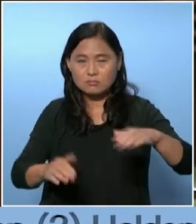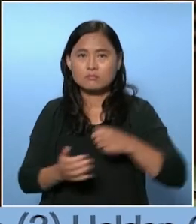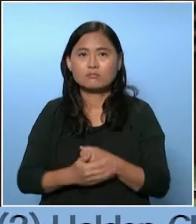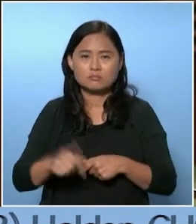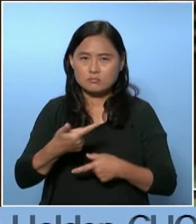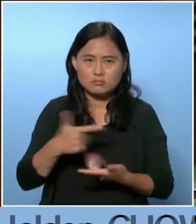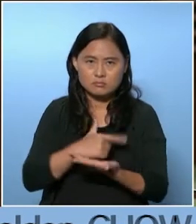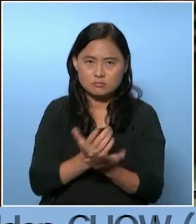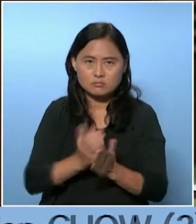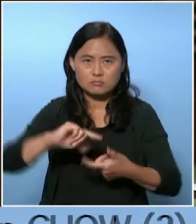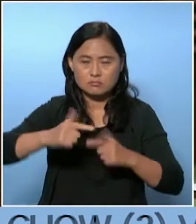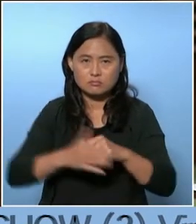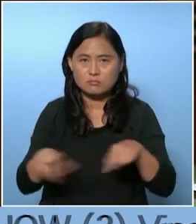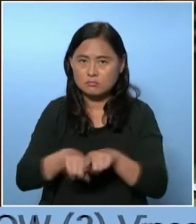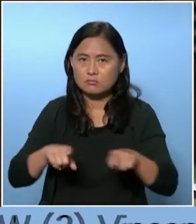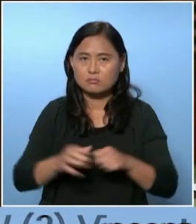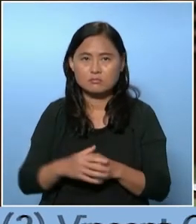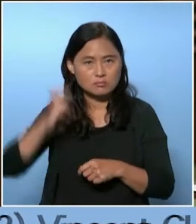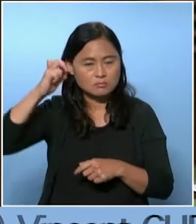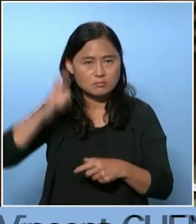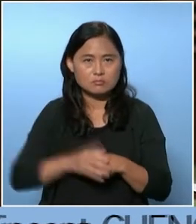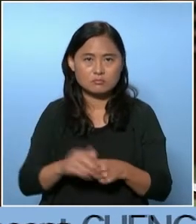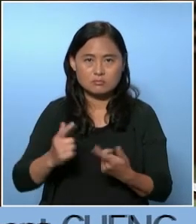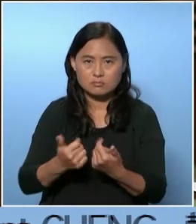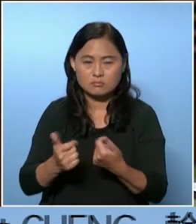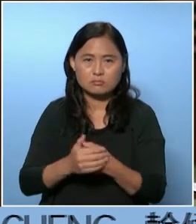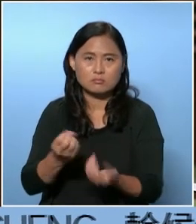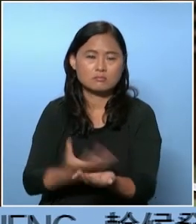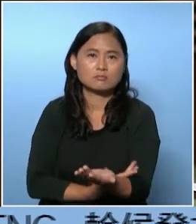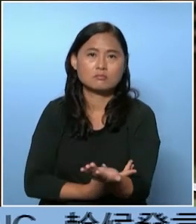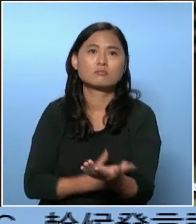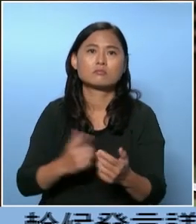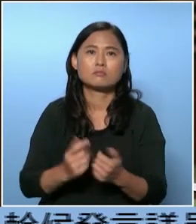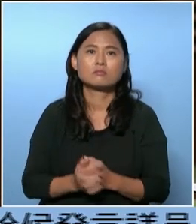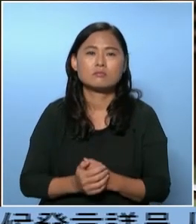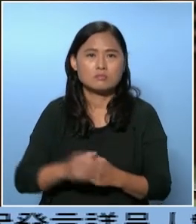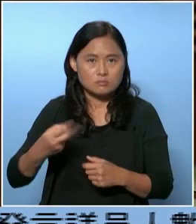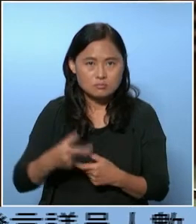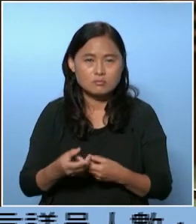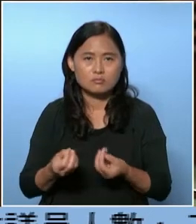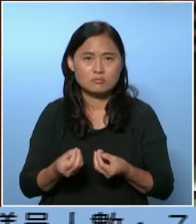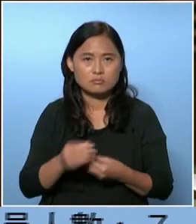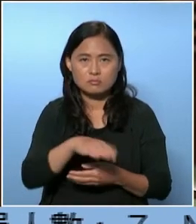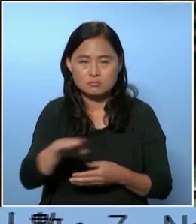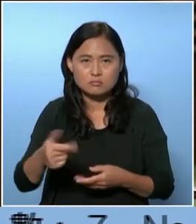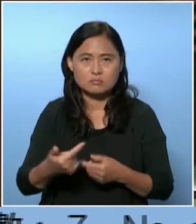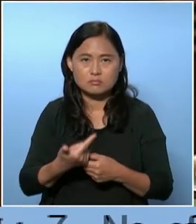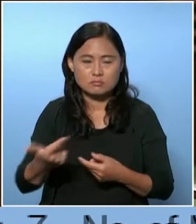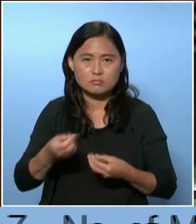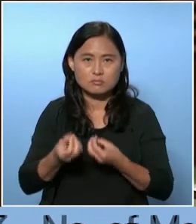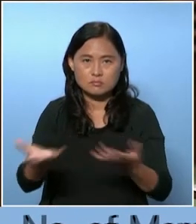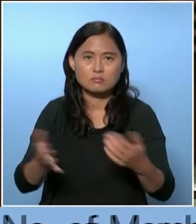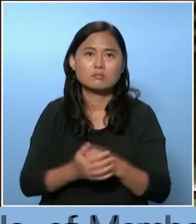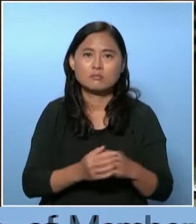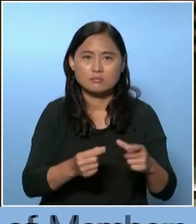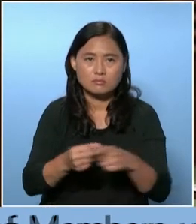齊下並且配合妥善的規劃，才有可能提供更多泊車位給公眾